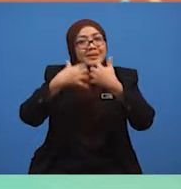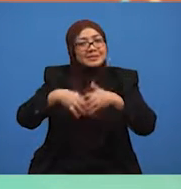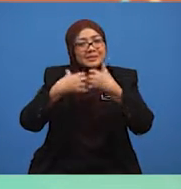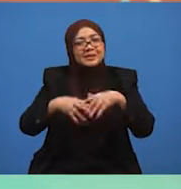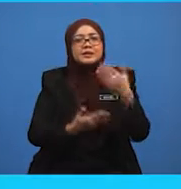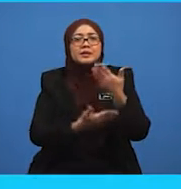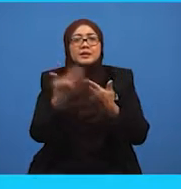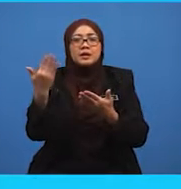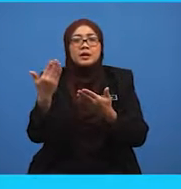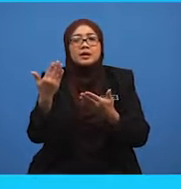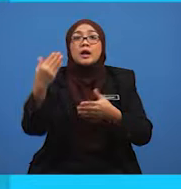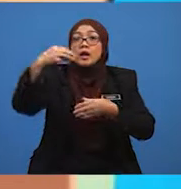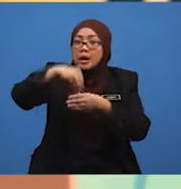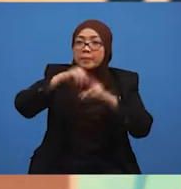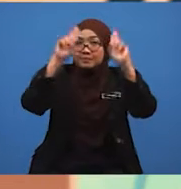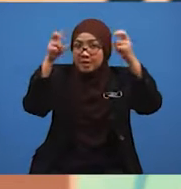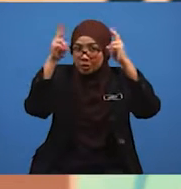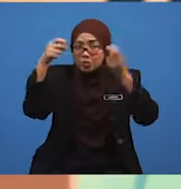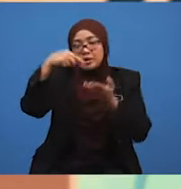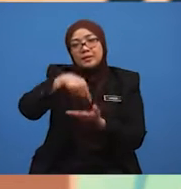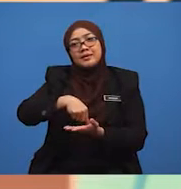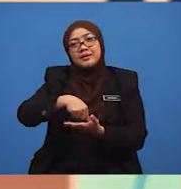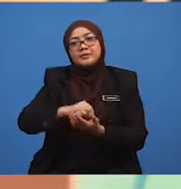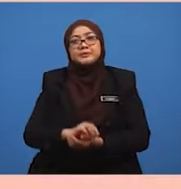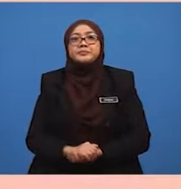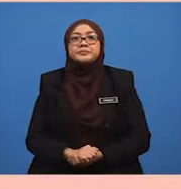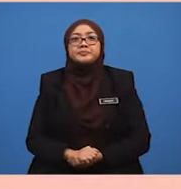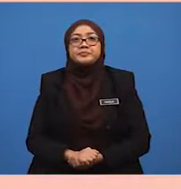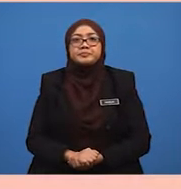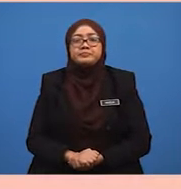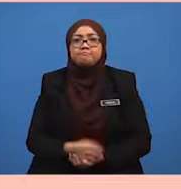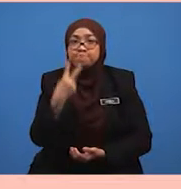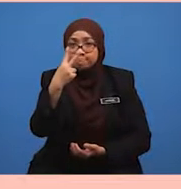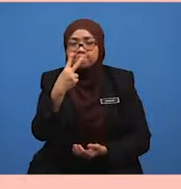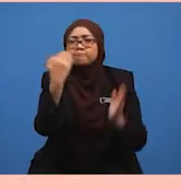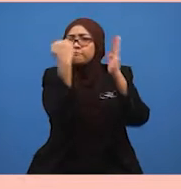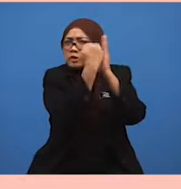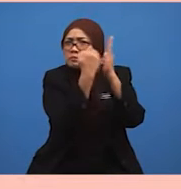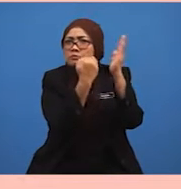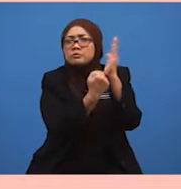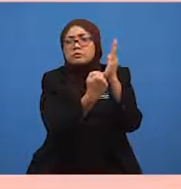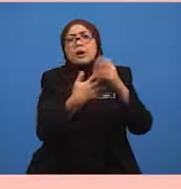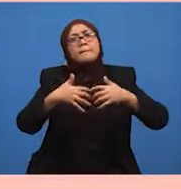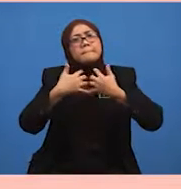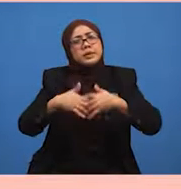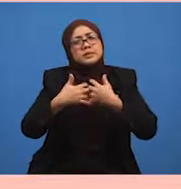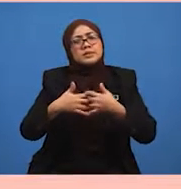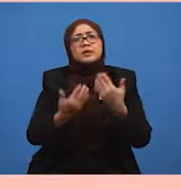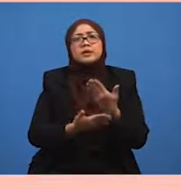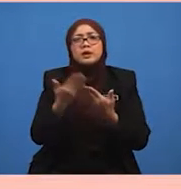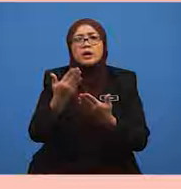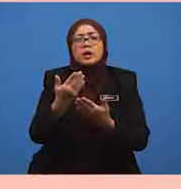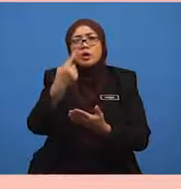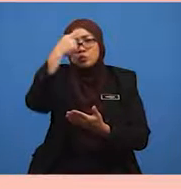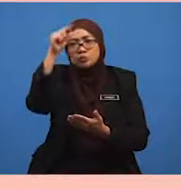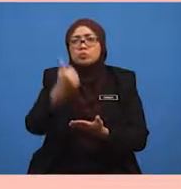dalam topik ini. Fuh, inilah senarai mesin ringkas yang dapat membantu manusia dalam